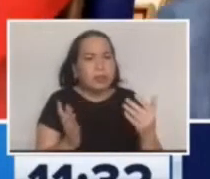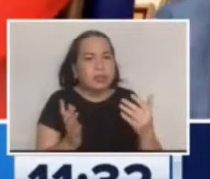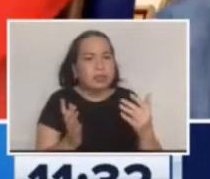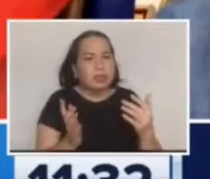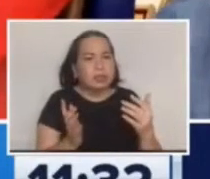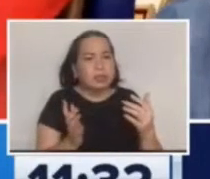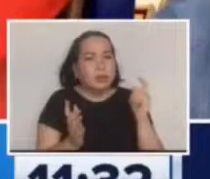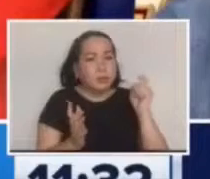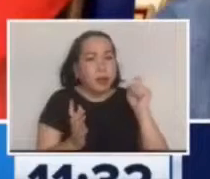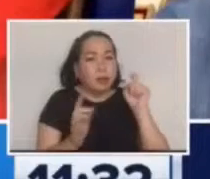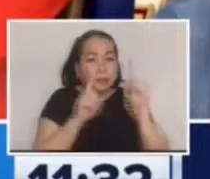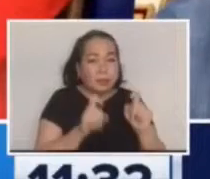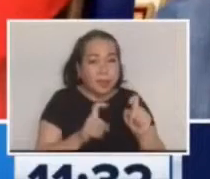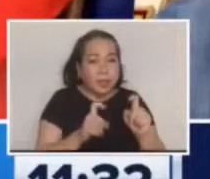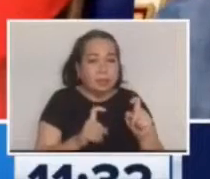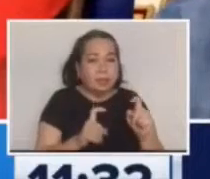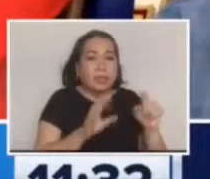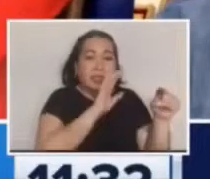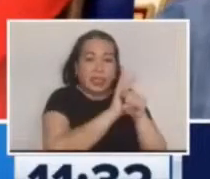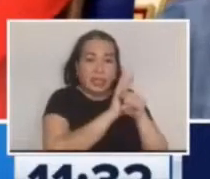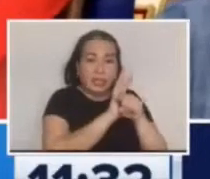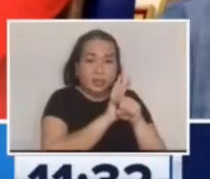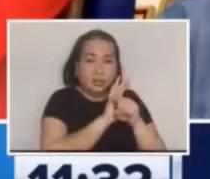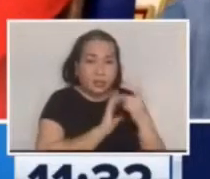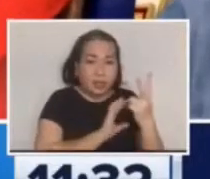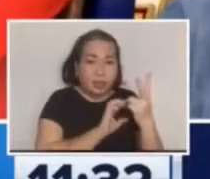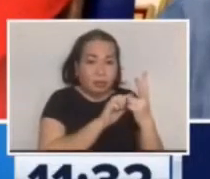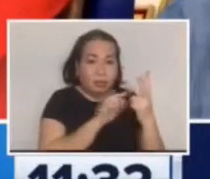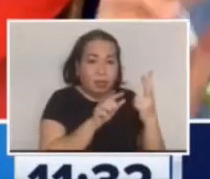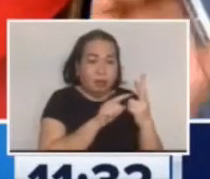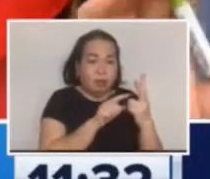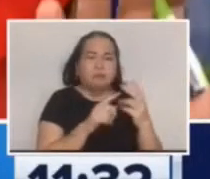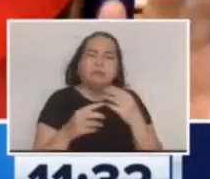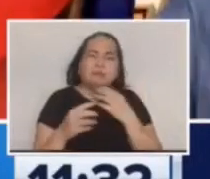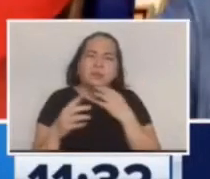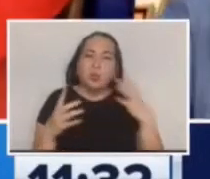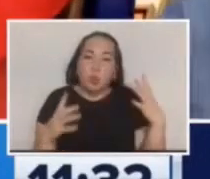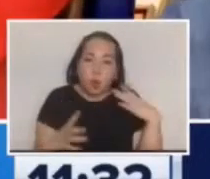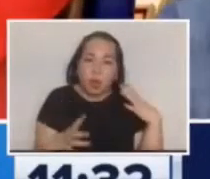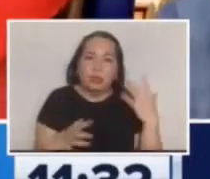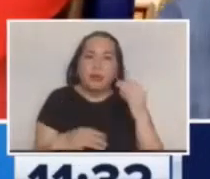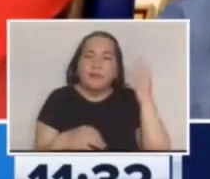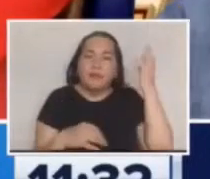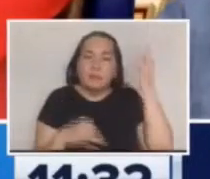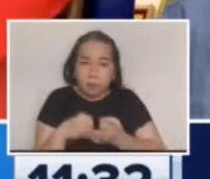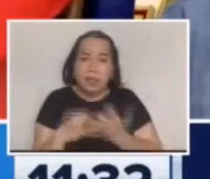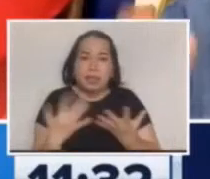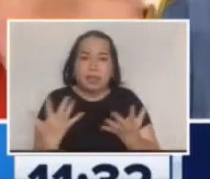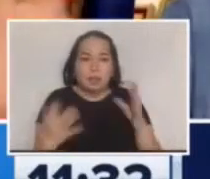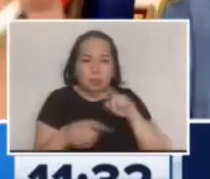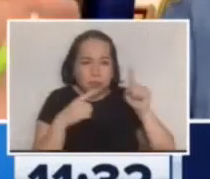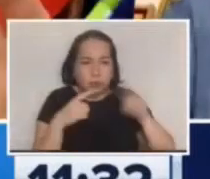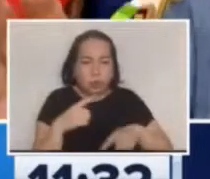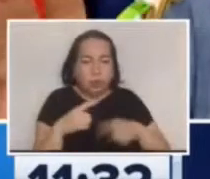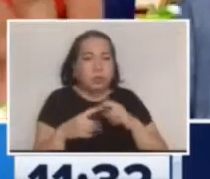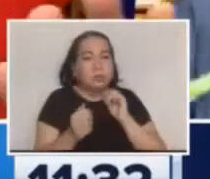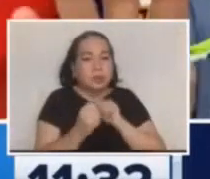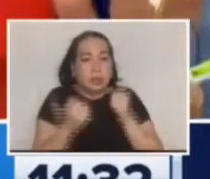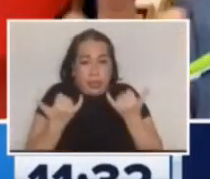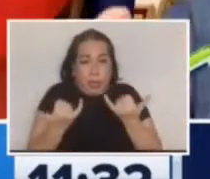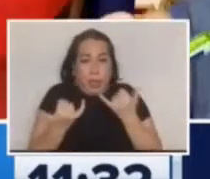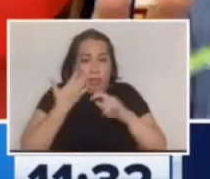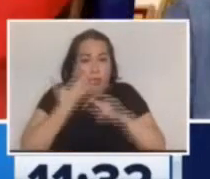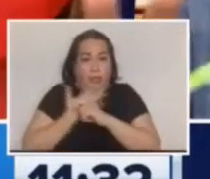kung mache-check nyo yung COVID tracker ng Region 7, 0 gihapon, 0 pa rin ang Bohol. Pero I think sa